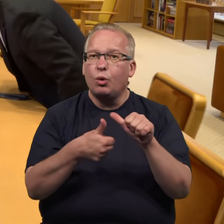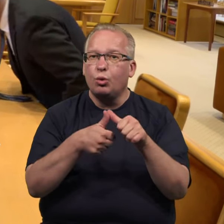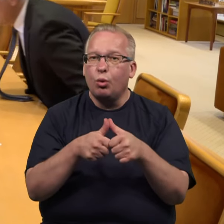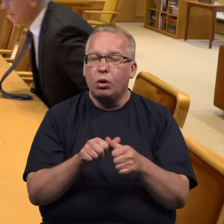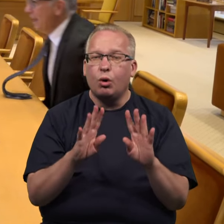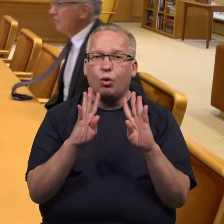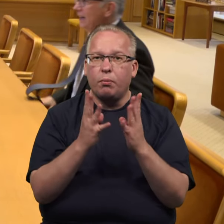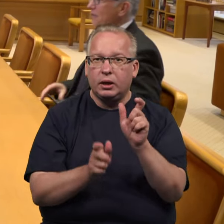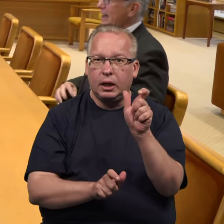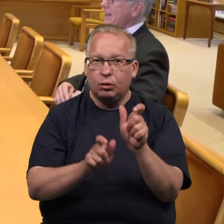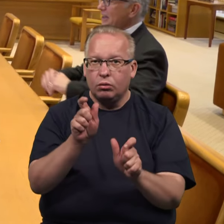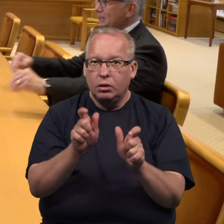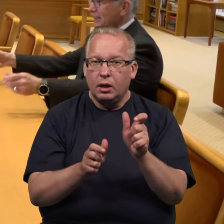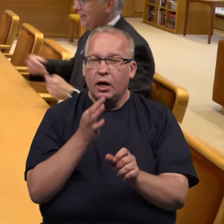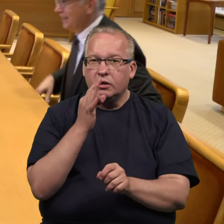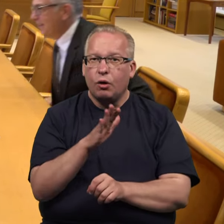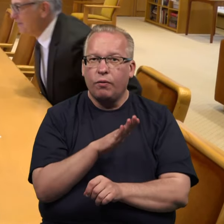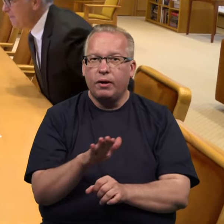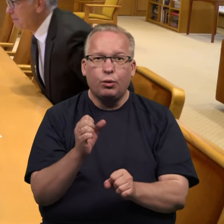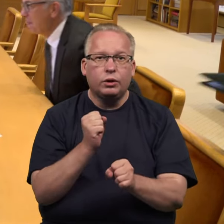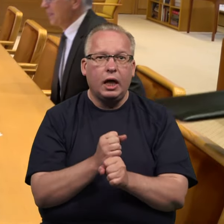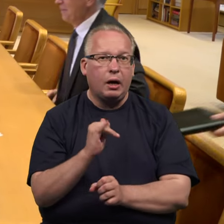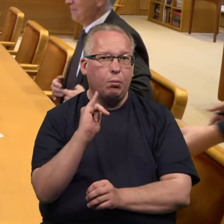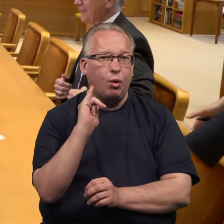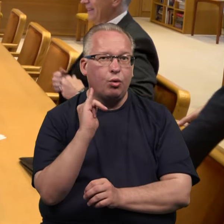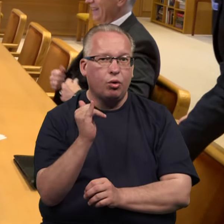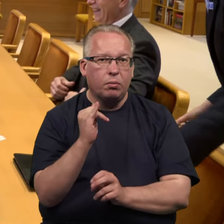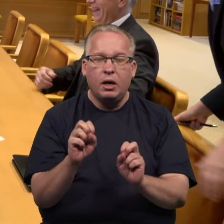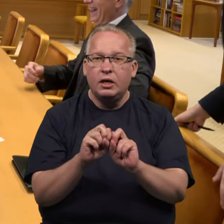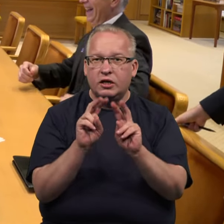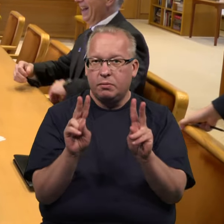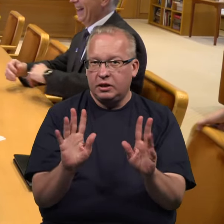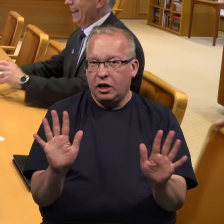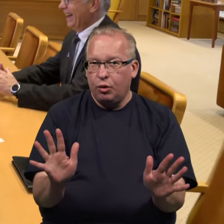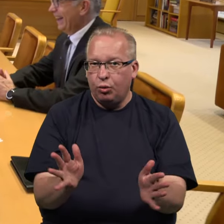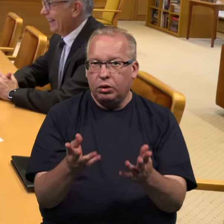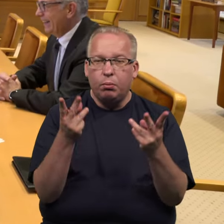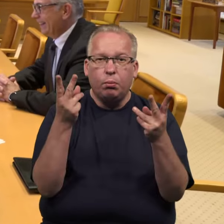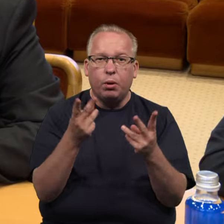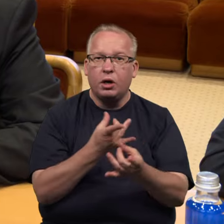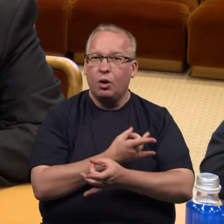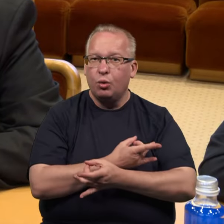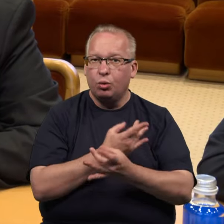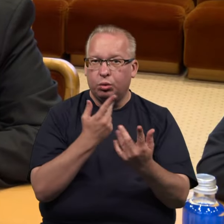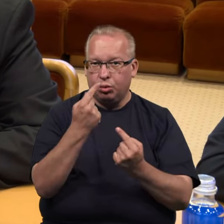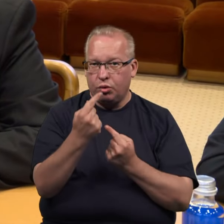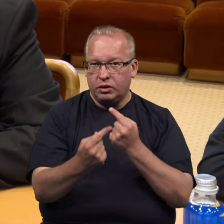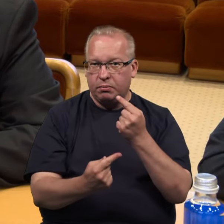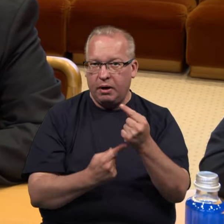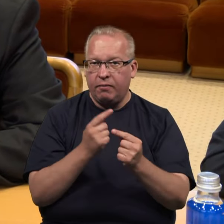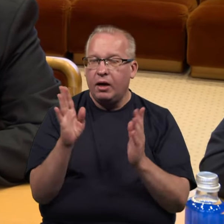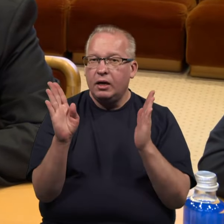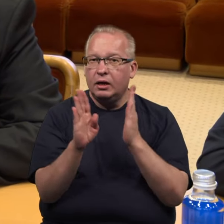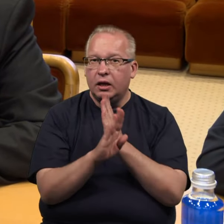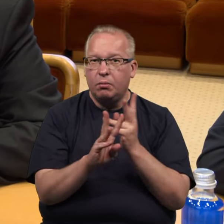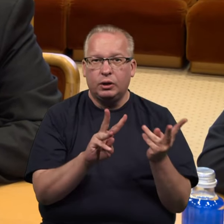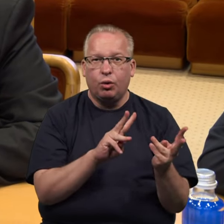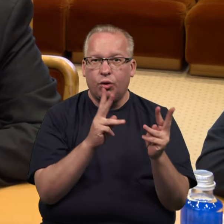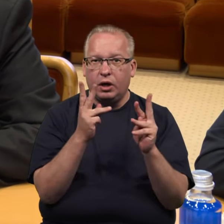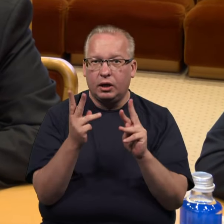komiteto nariai pasisako vaikų darbo, kokybiško vaikų specialio ugdymo poreikio, kultūros paveldo ir klimato kaitos